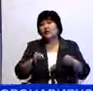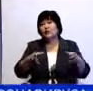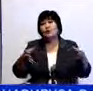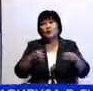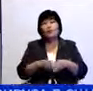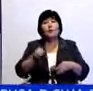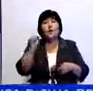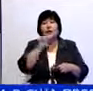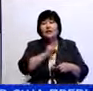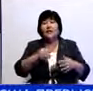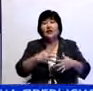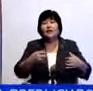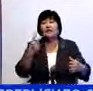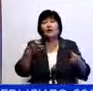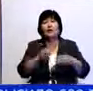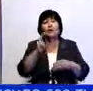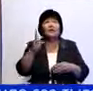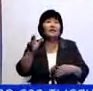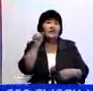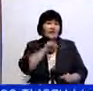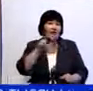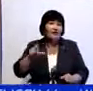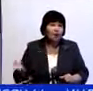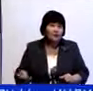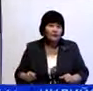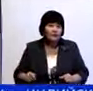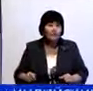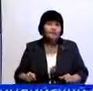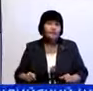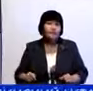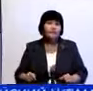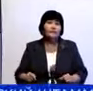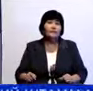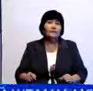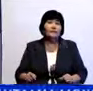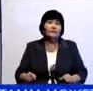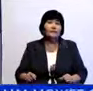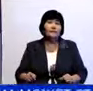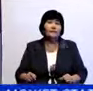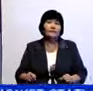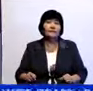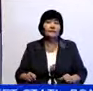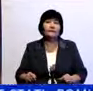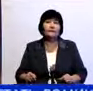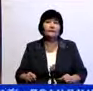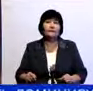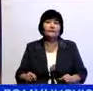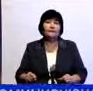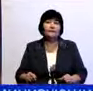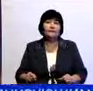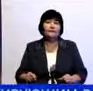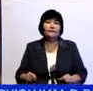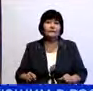группы скота градов и две группы квартирных воров а с вас аренда гк о загар без орала бы gameboy оба сила фанат махамбетов